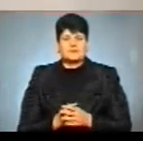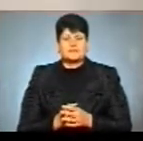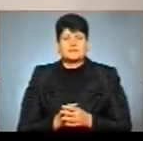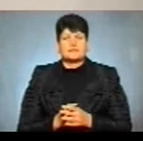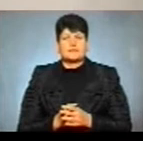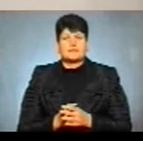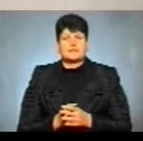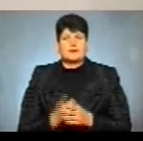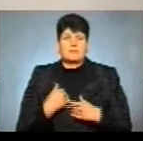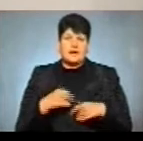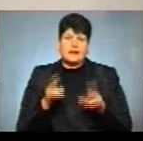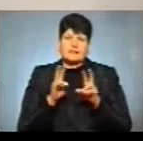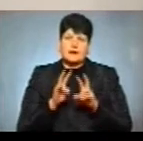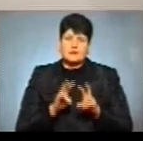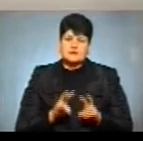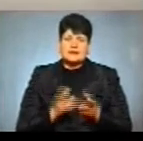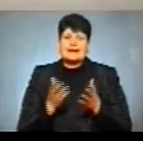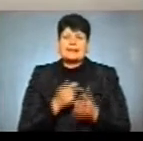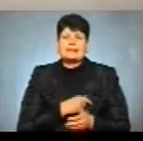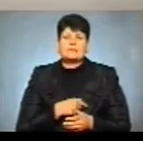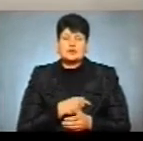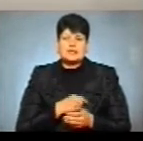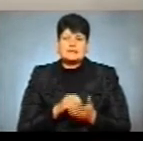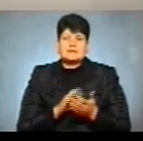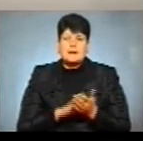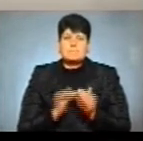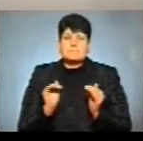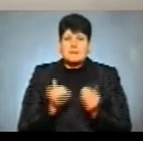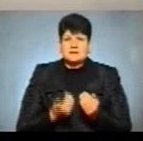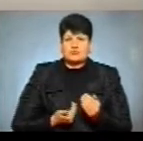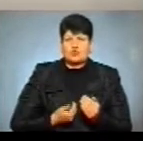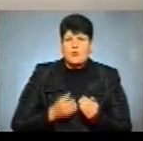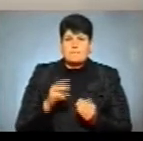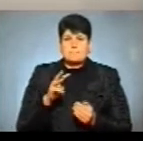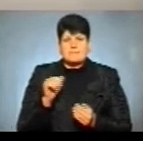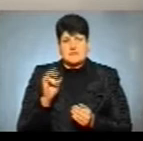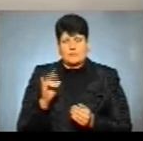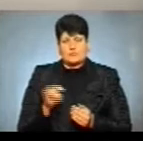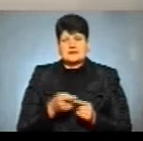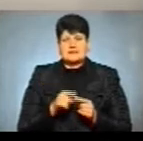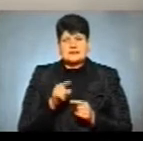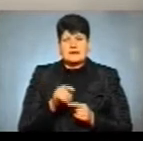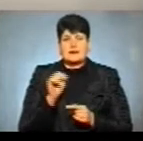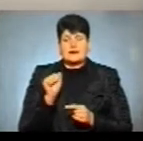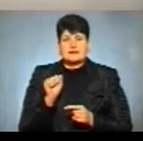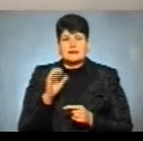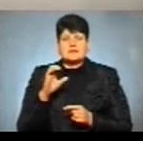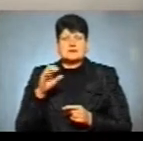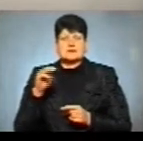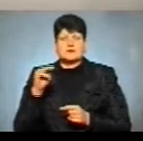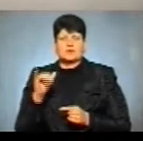більшого? Ми аналізували, які депутати задекларували нижче прожиткового мінімуму. Це Андрій